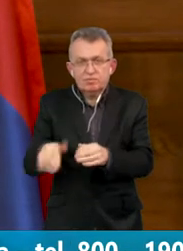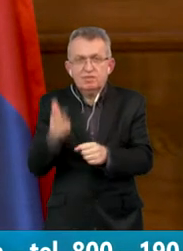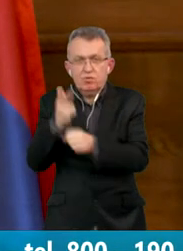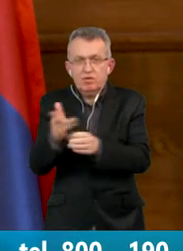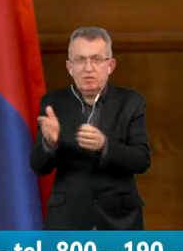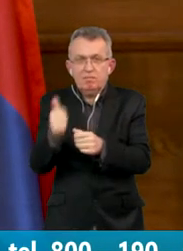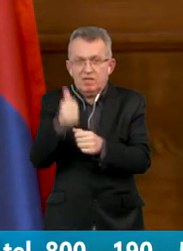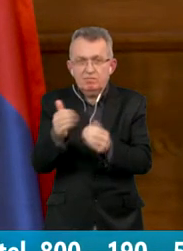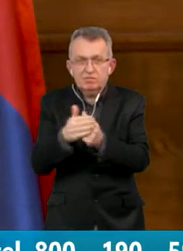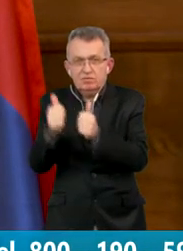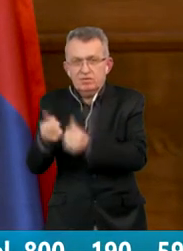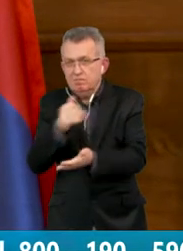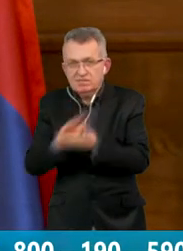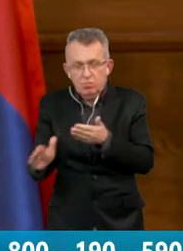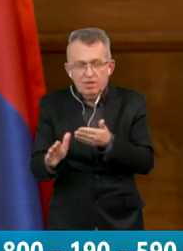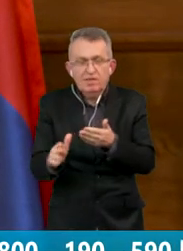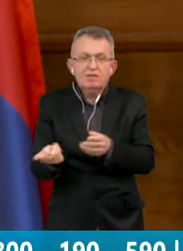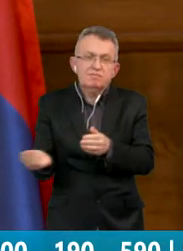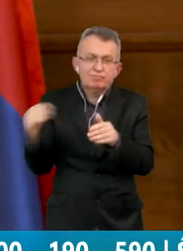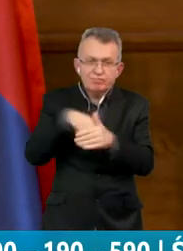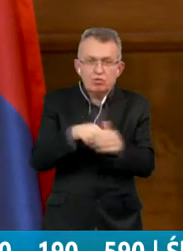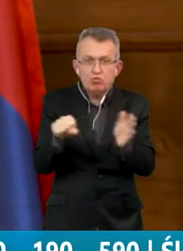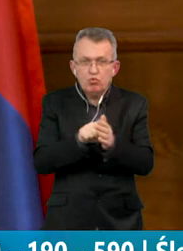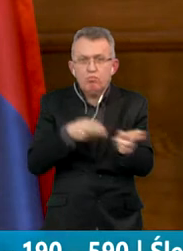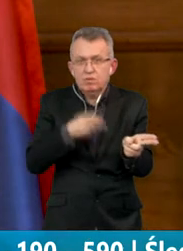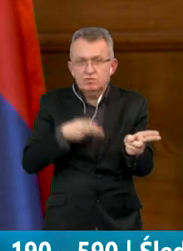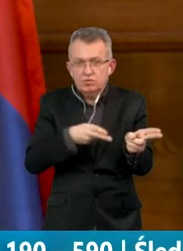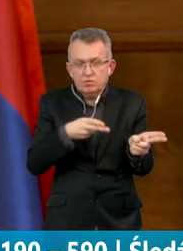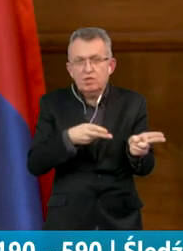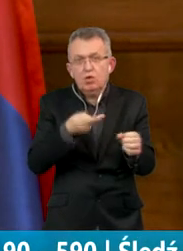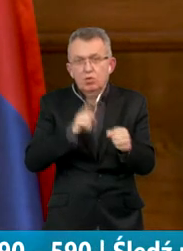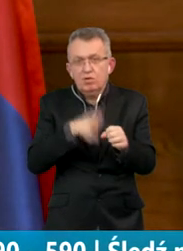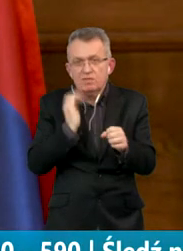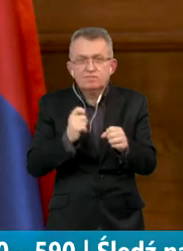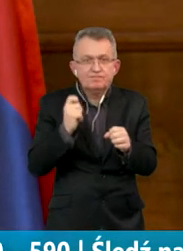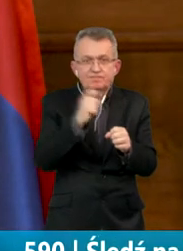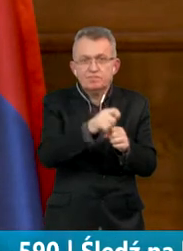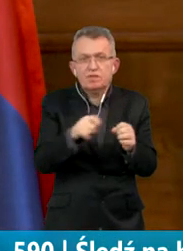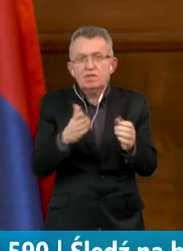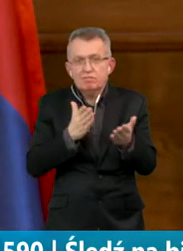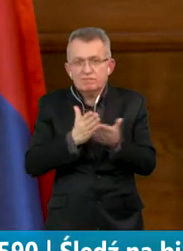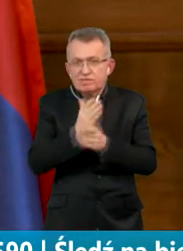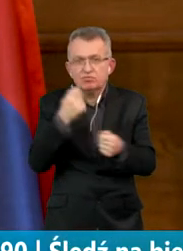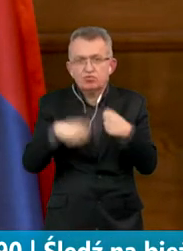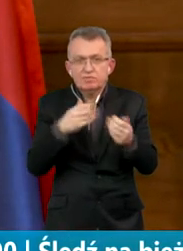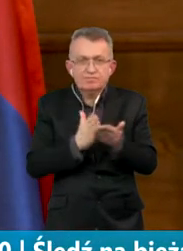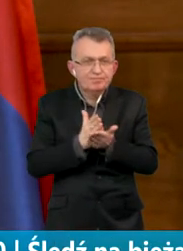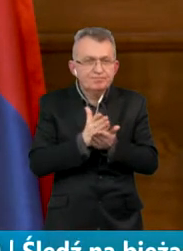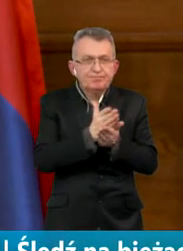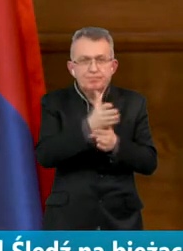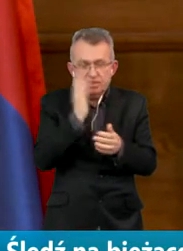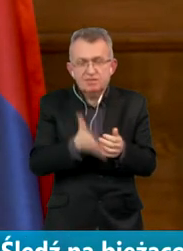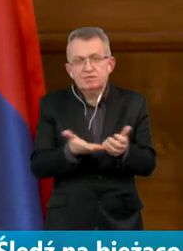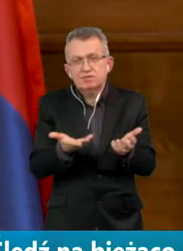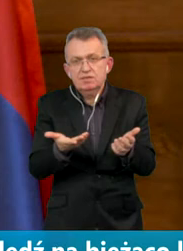na niepłatnym parkingu, przesiąść się do pociągu, który będzie jechał właściwie przez cały Szczecin i